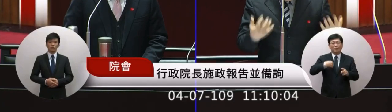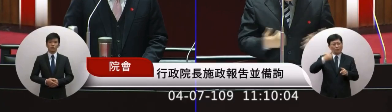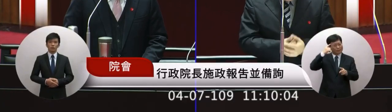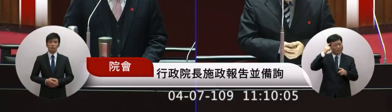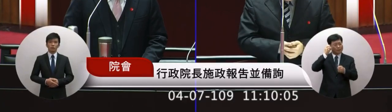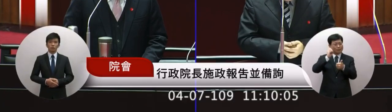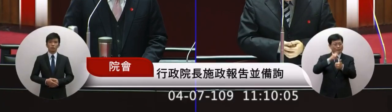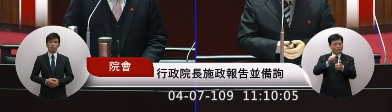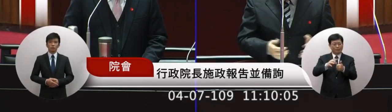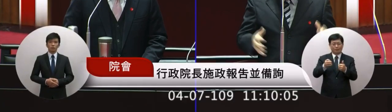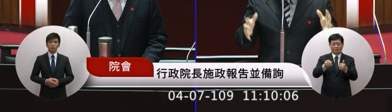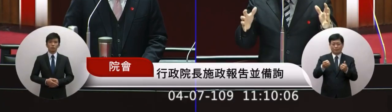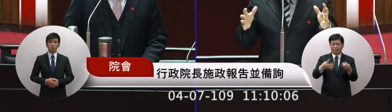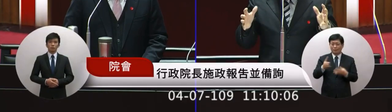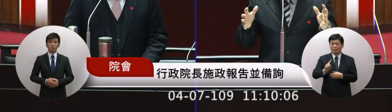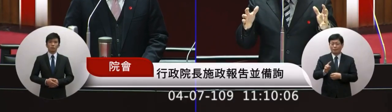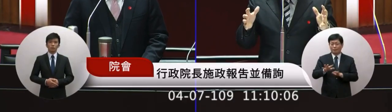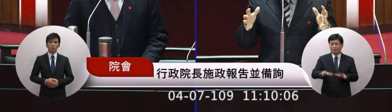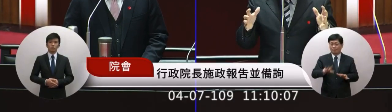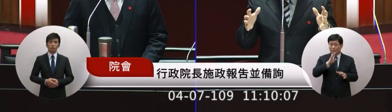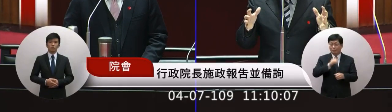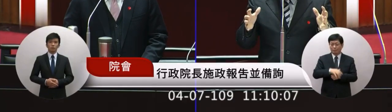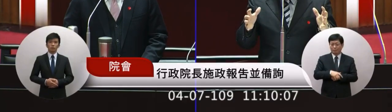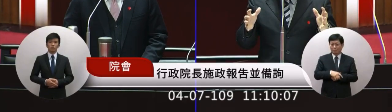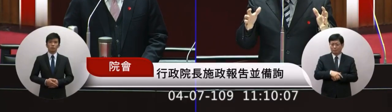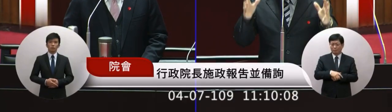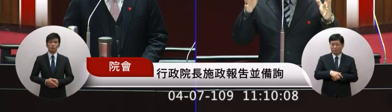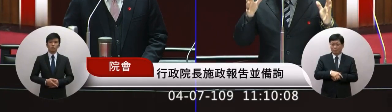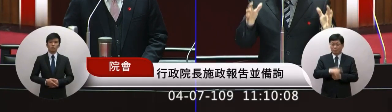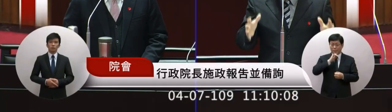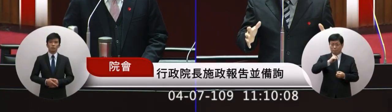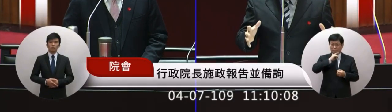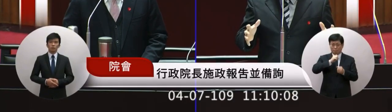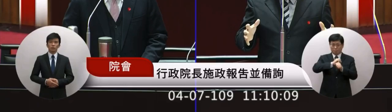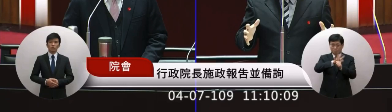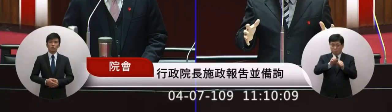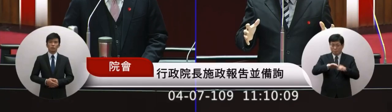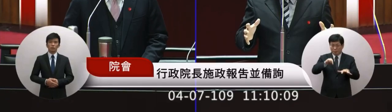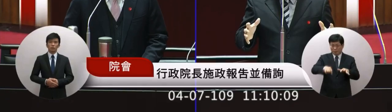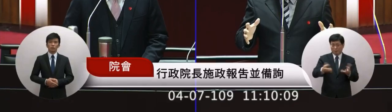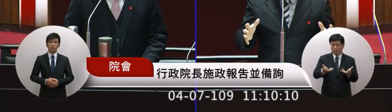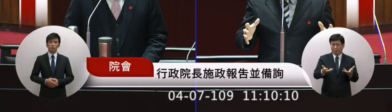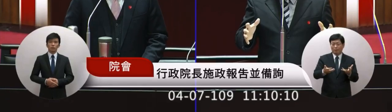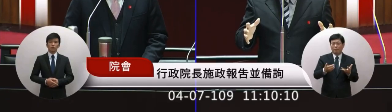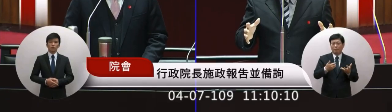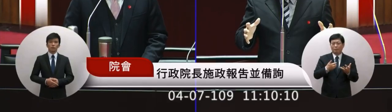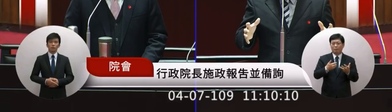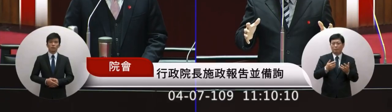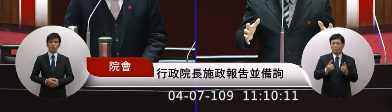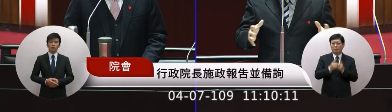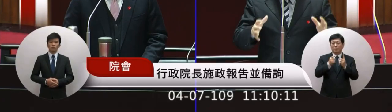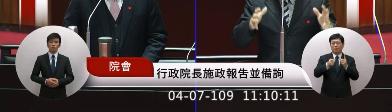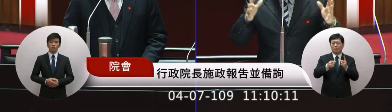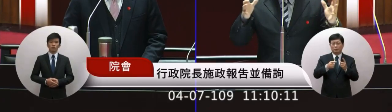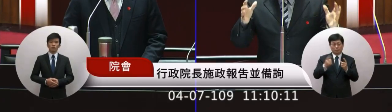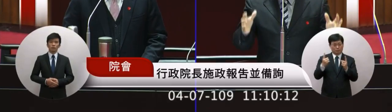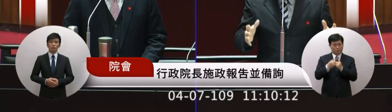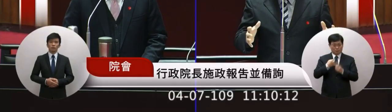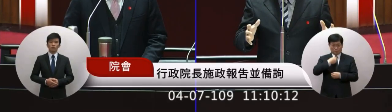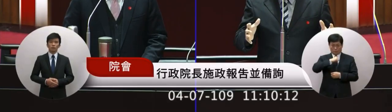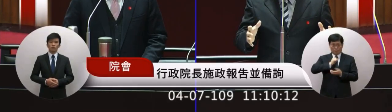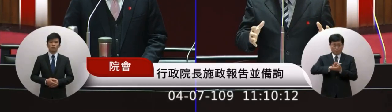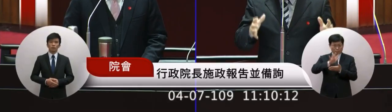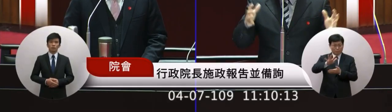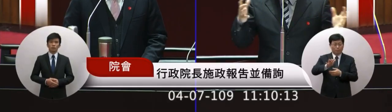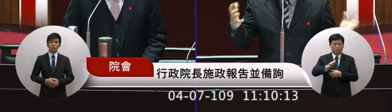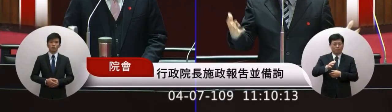谈一个东西，就是说我们在这次的新冠就是肺炎当中的时候，那会对台湾的未